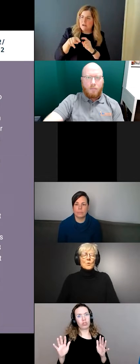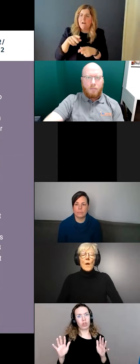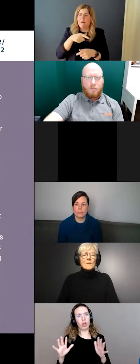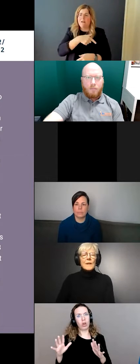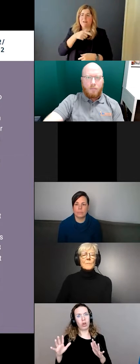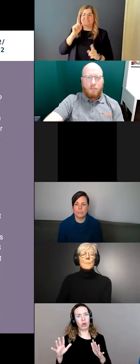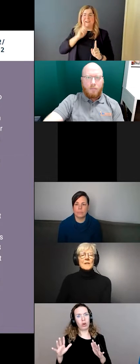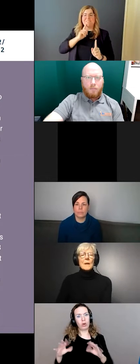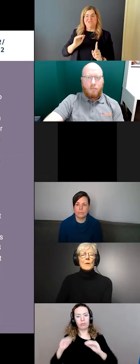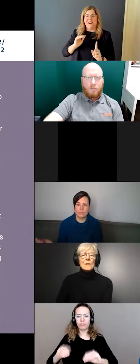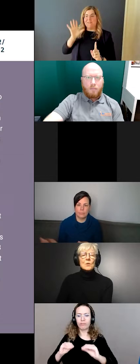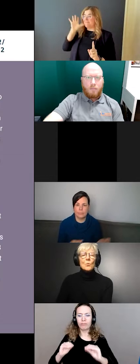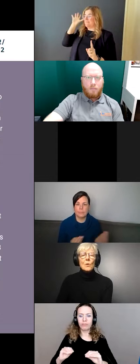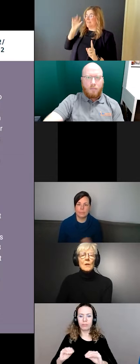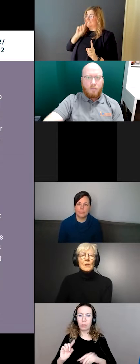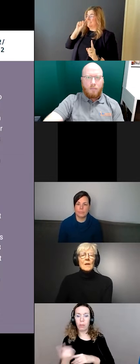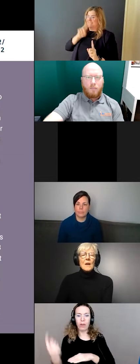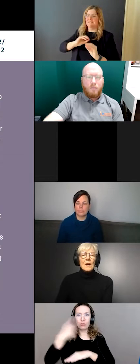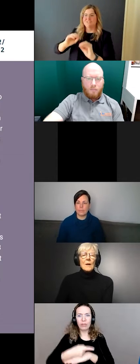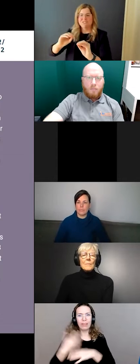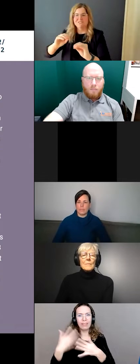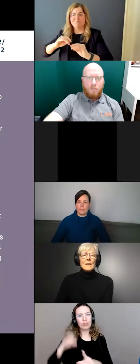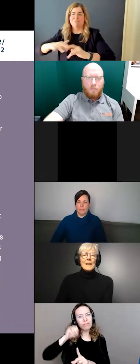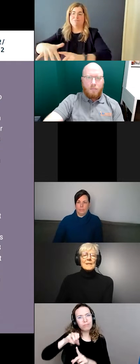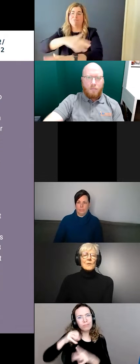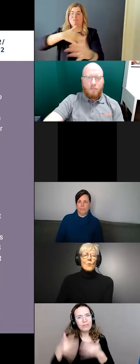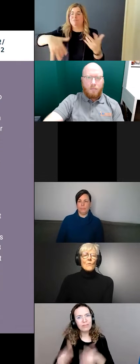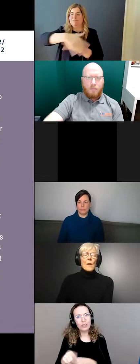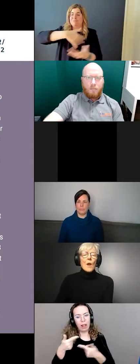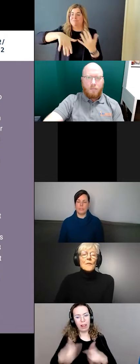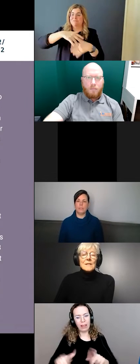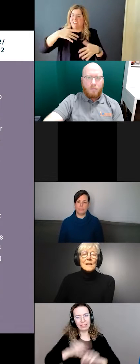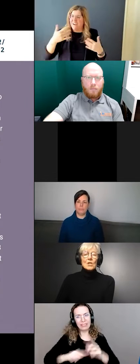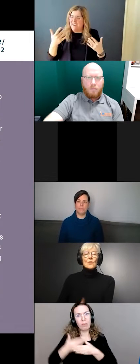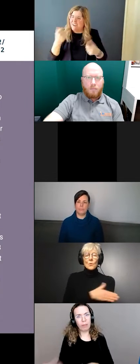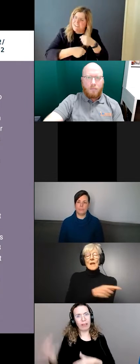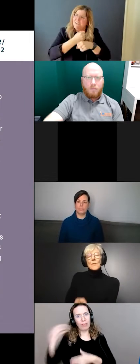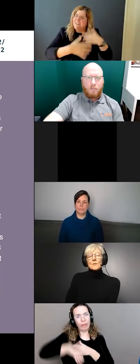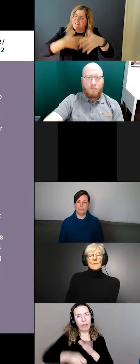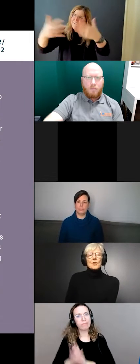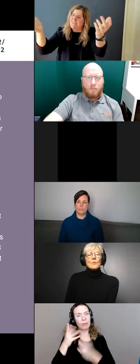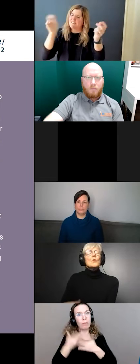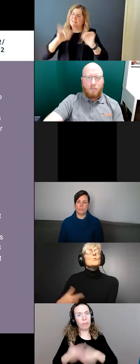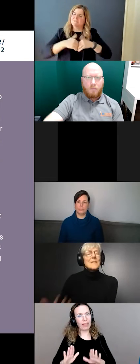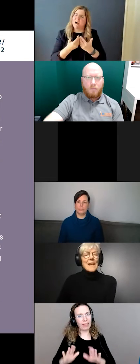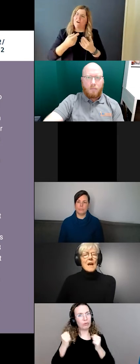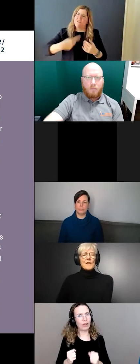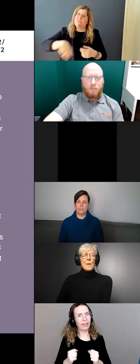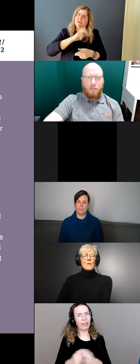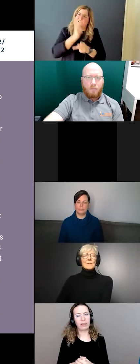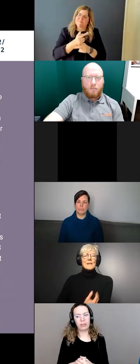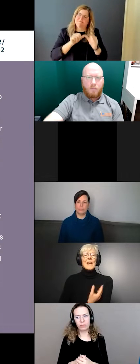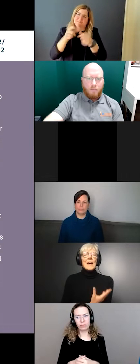il y avait déjà une éducation dès la première journée. Donc, il y avait une langue des signes qui était